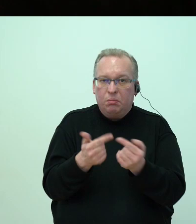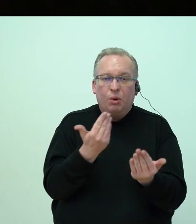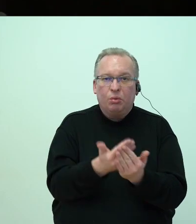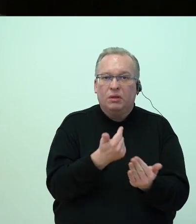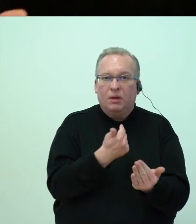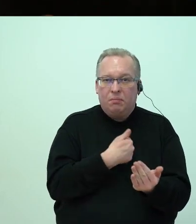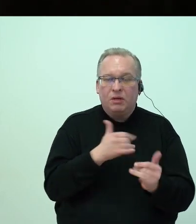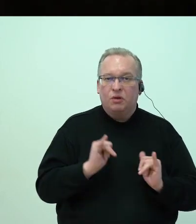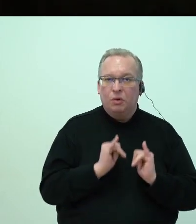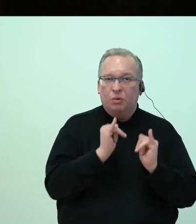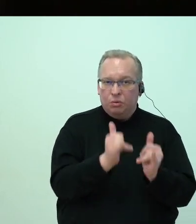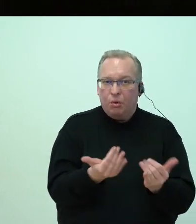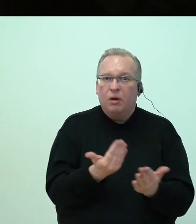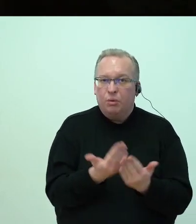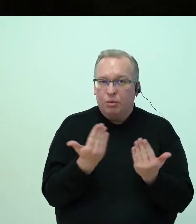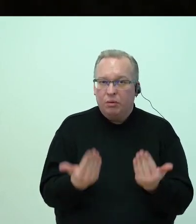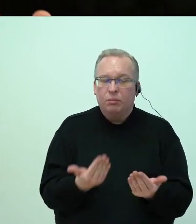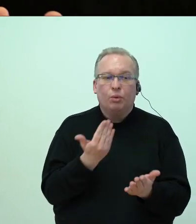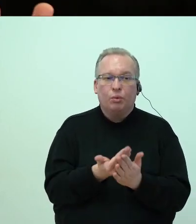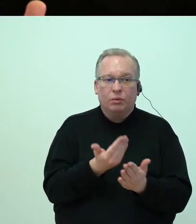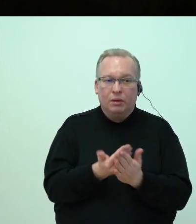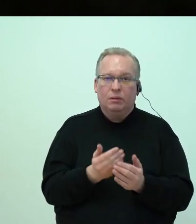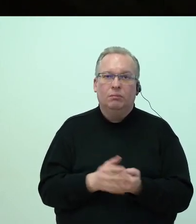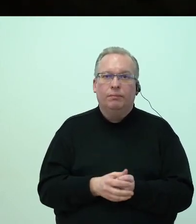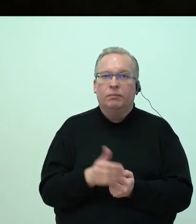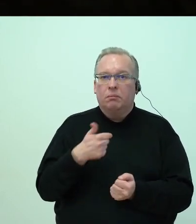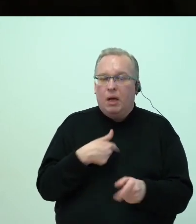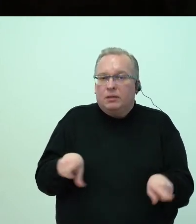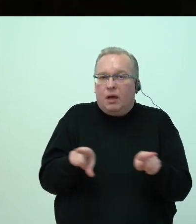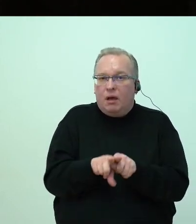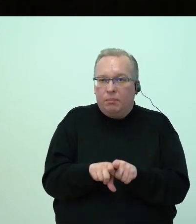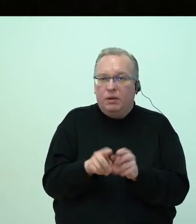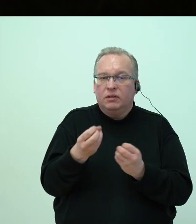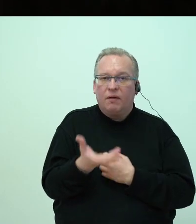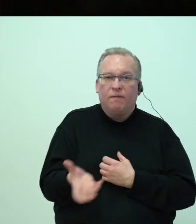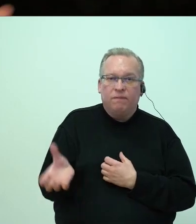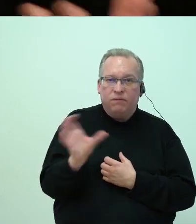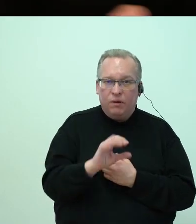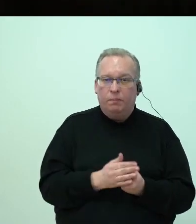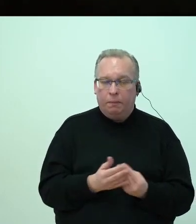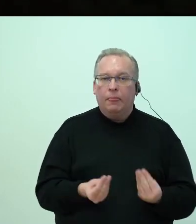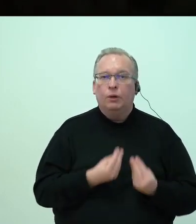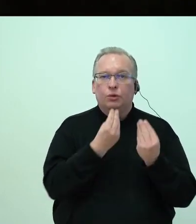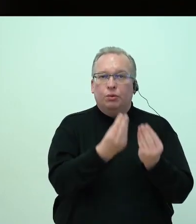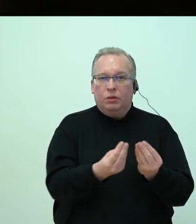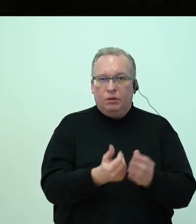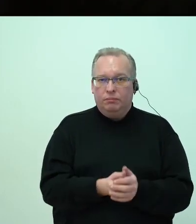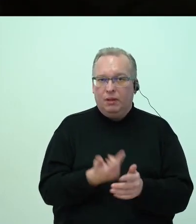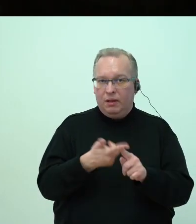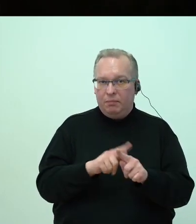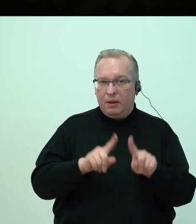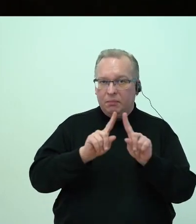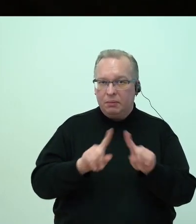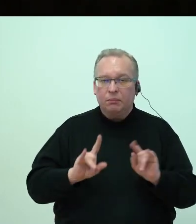tai toleruojame, kodėl mes tokiu būdu dar daugiau sukūrėme to, labai